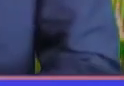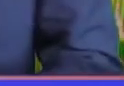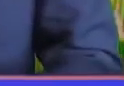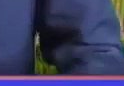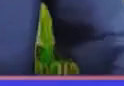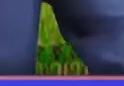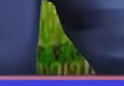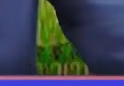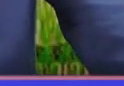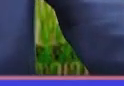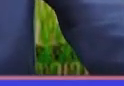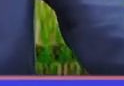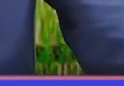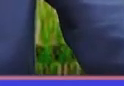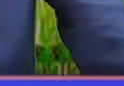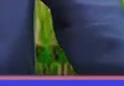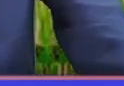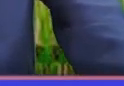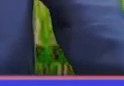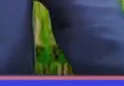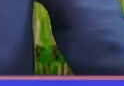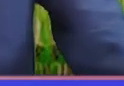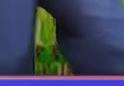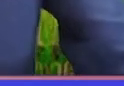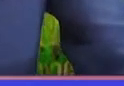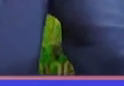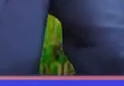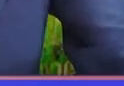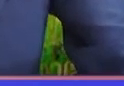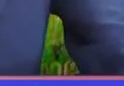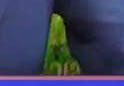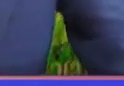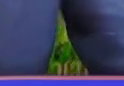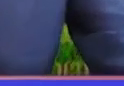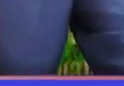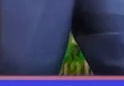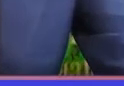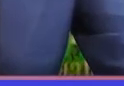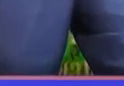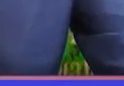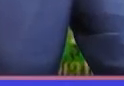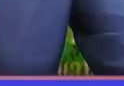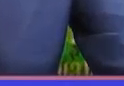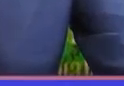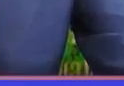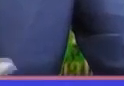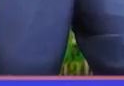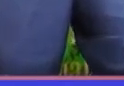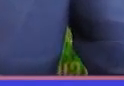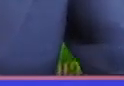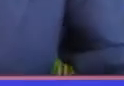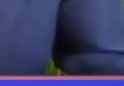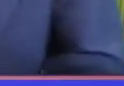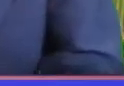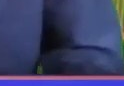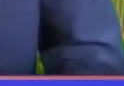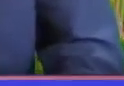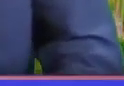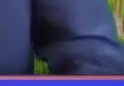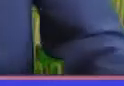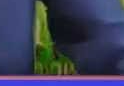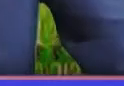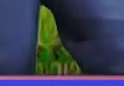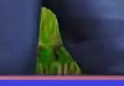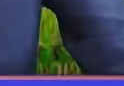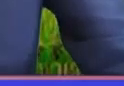ไปดูเรื่องนี้กันค่ะคุณผู้ฟังผู้ชมคะในส่วนของผลไม้ไทยโอ้โหตอนนี้ยอดส่งออกผลไม้สดไทยไปจีน6เดือนปีเนี่ยเกิน1